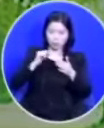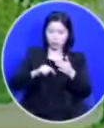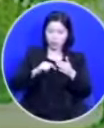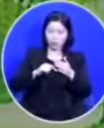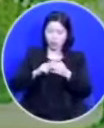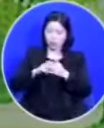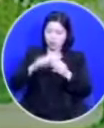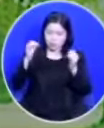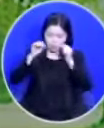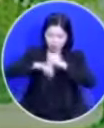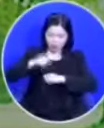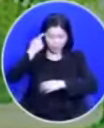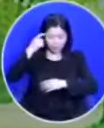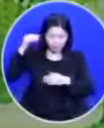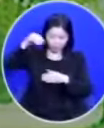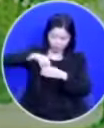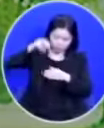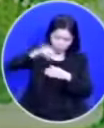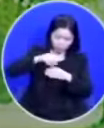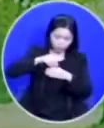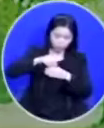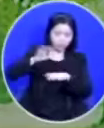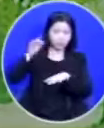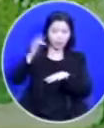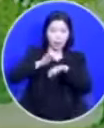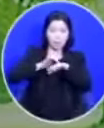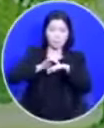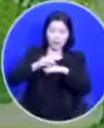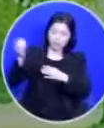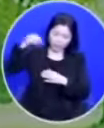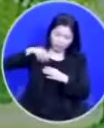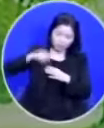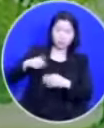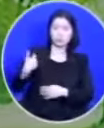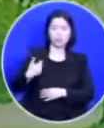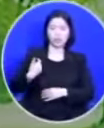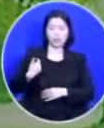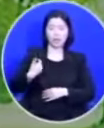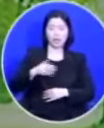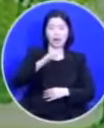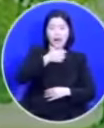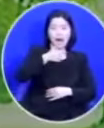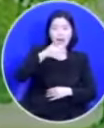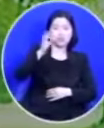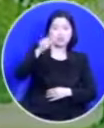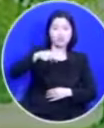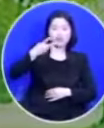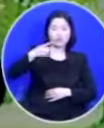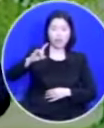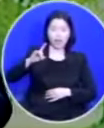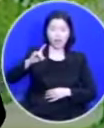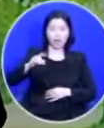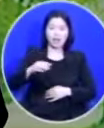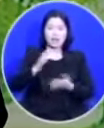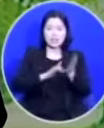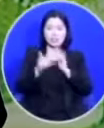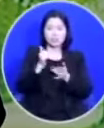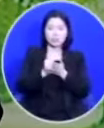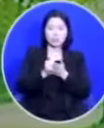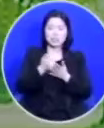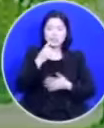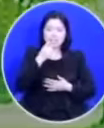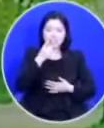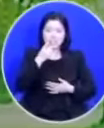생각을 집어 넣어 주어도 그게 마귀가 집어 넣어주는 줄 몰라요 가룟 유다가 예수님을 은 30에 팔아 버릴 때